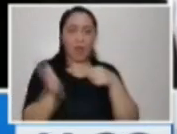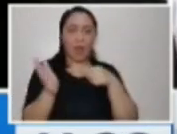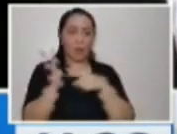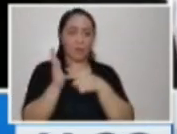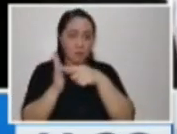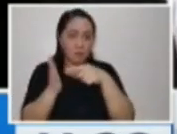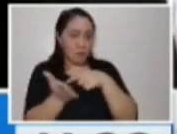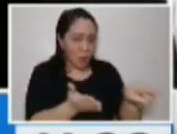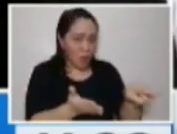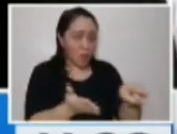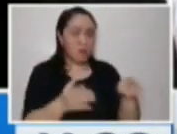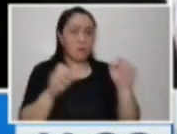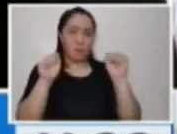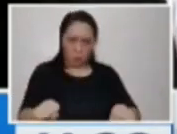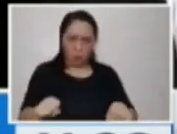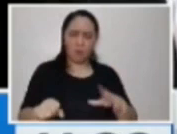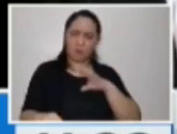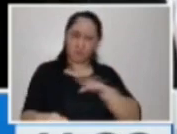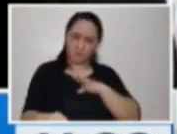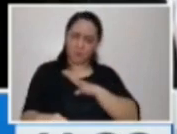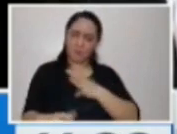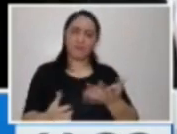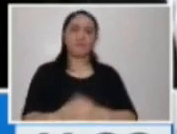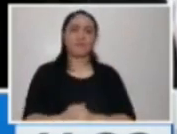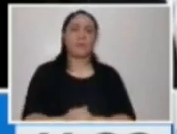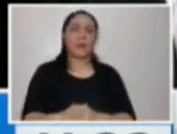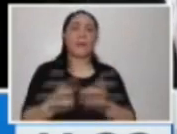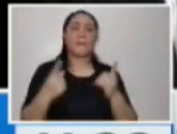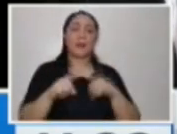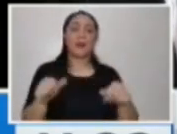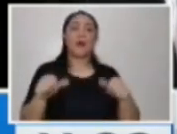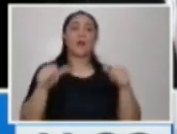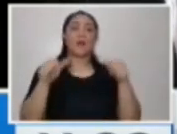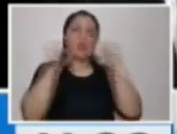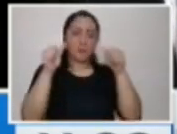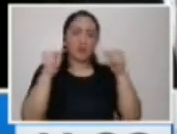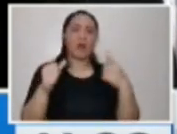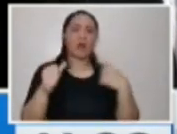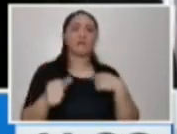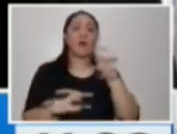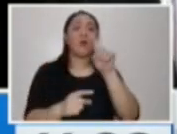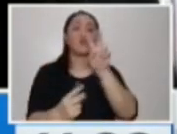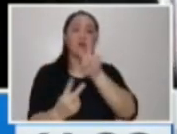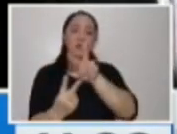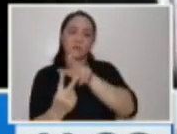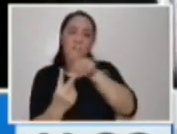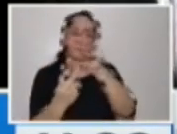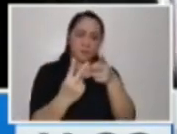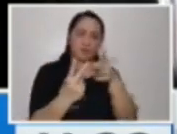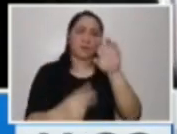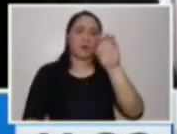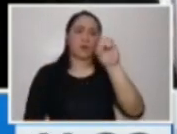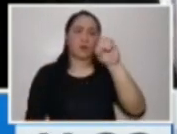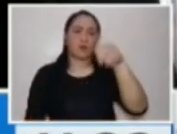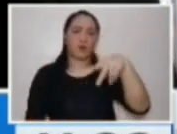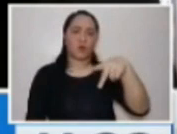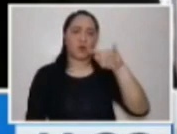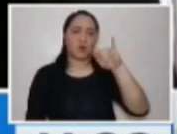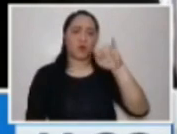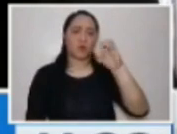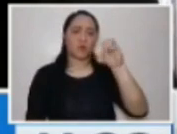year is a result of the 0.5% yearly increase. Tama po ba? Linawin po